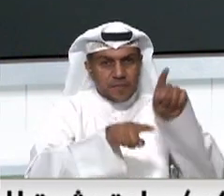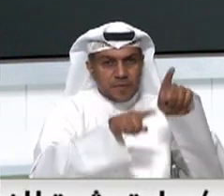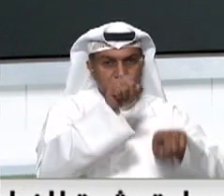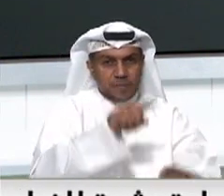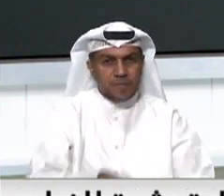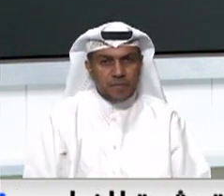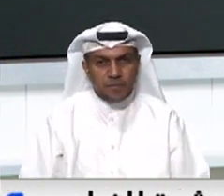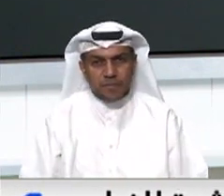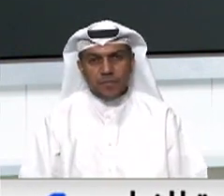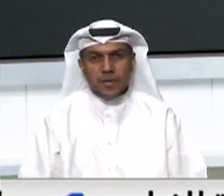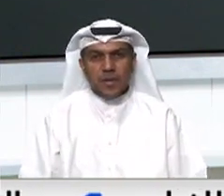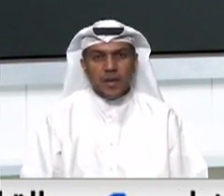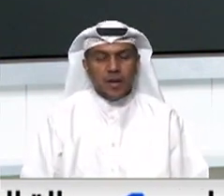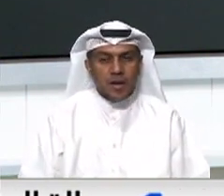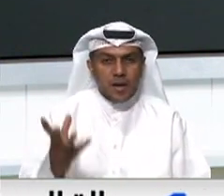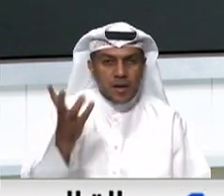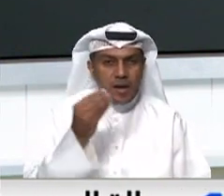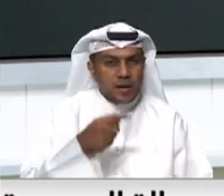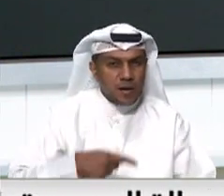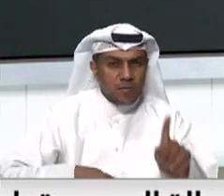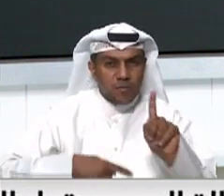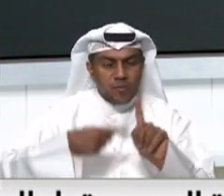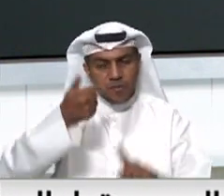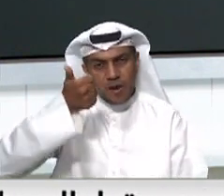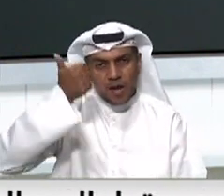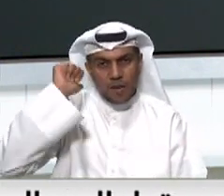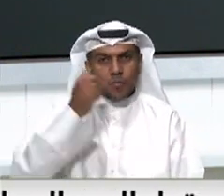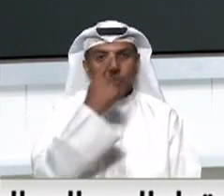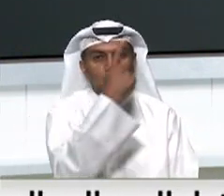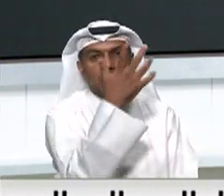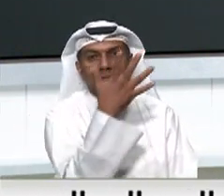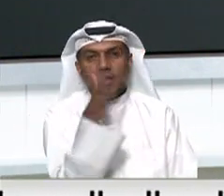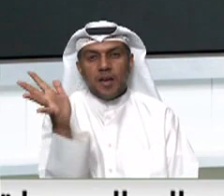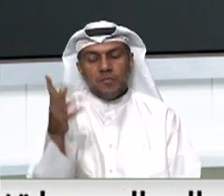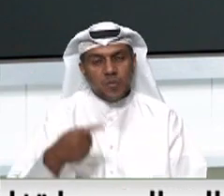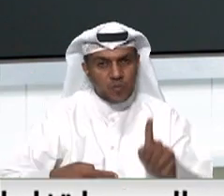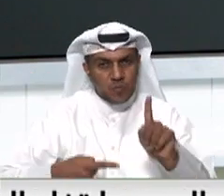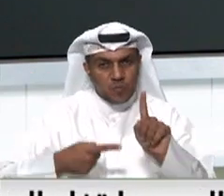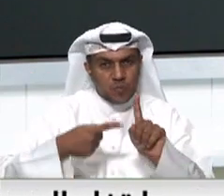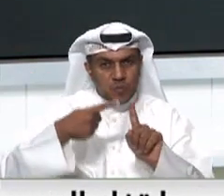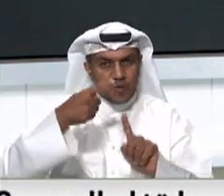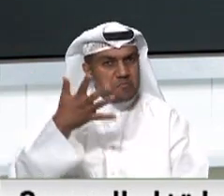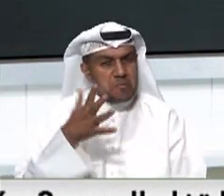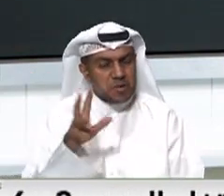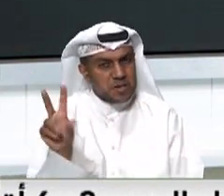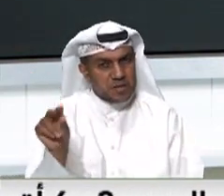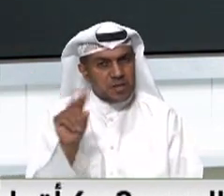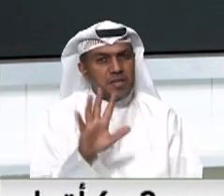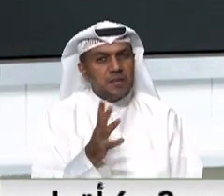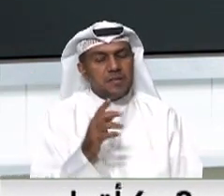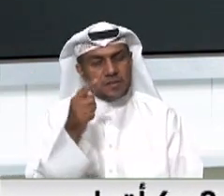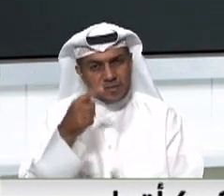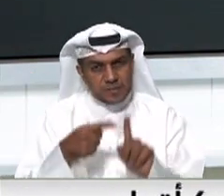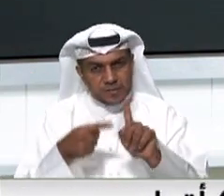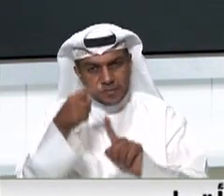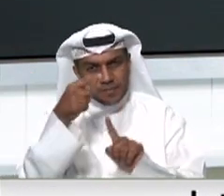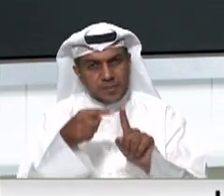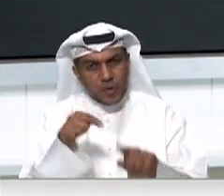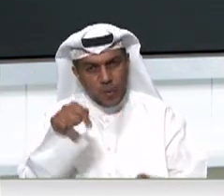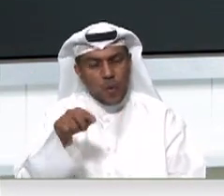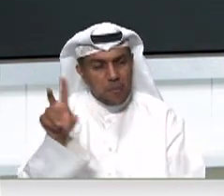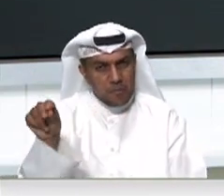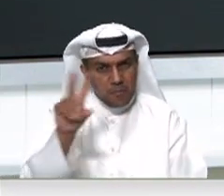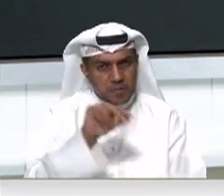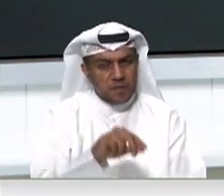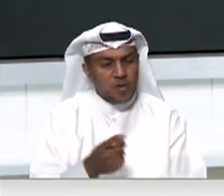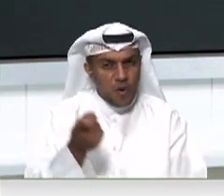سجلت على درجات أعلى درجة حرارة في يوم أمس 51 درجة مئوية، ومتوقع أن تصل إلى هذه الدرجة اليوم، كذلك